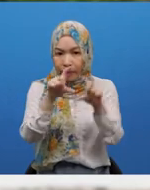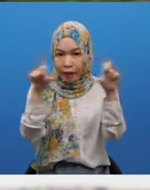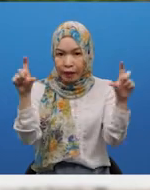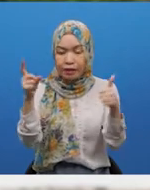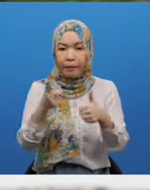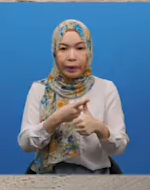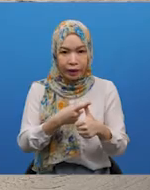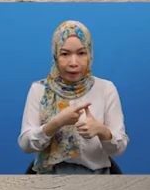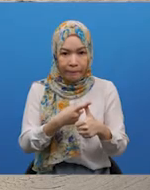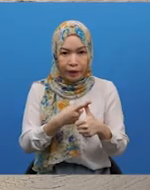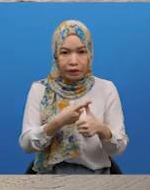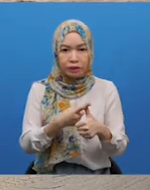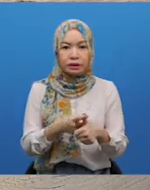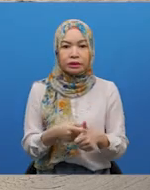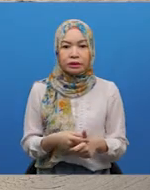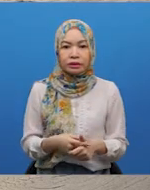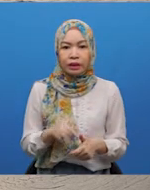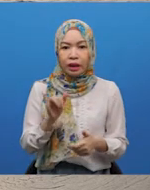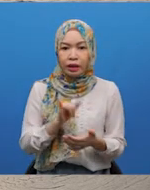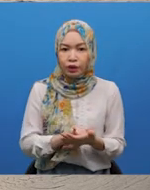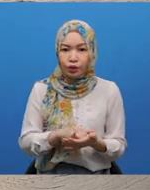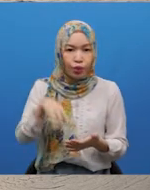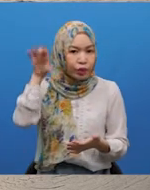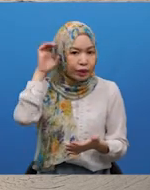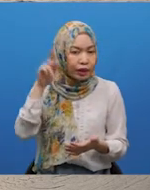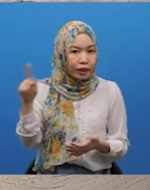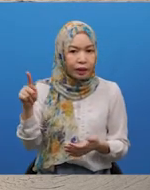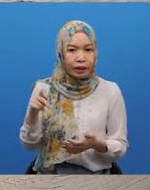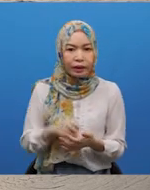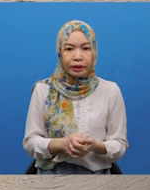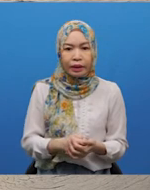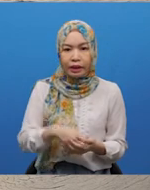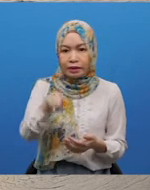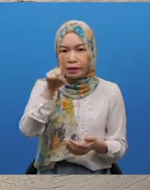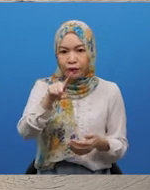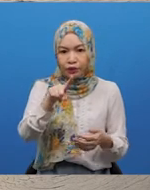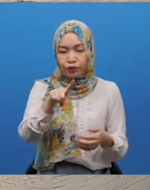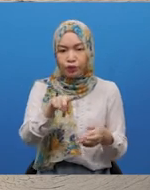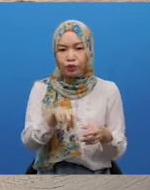rangkap pertama iaitu dengarkan tuan suatu